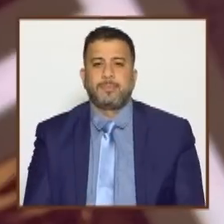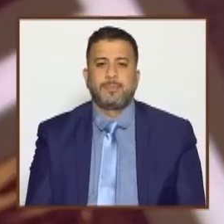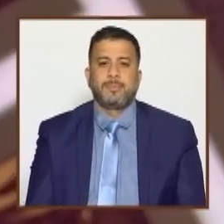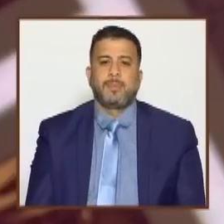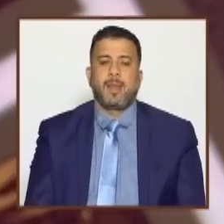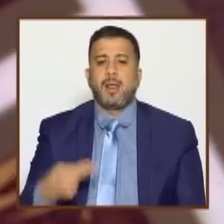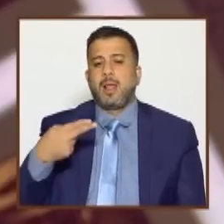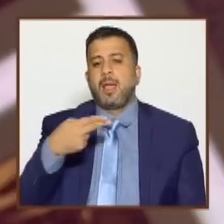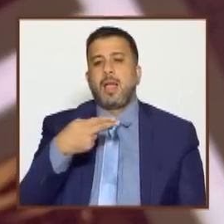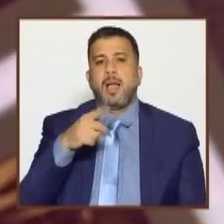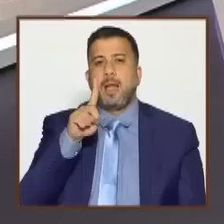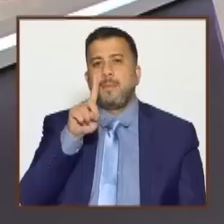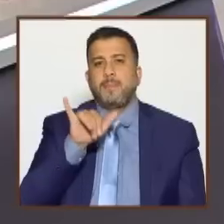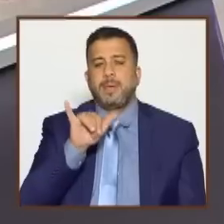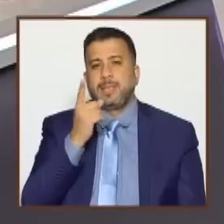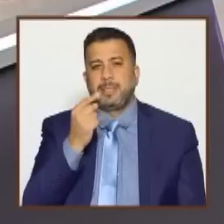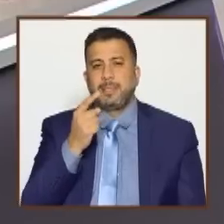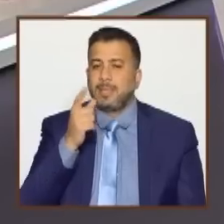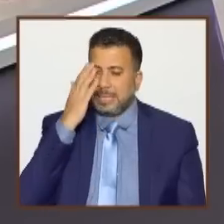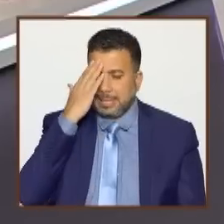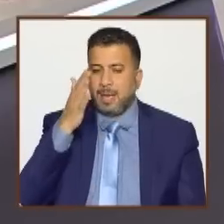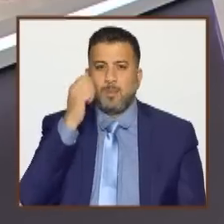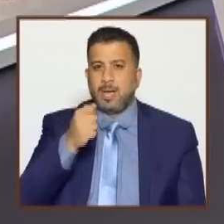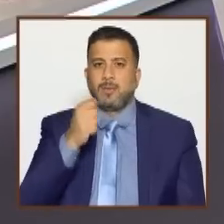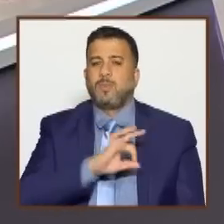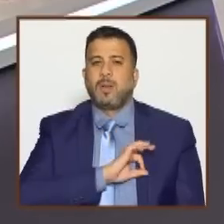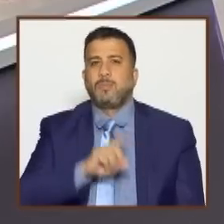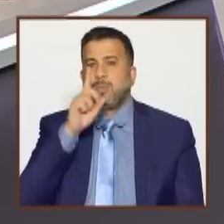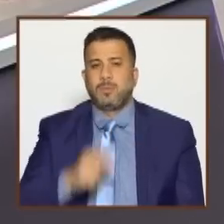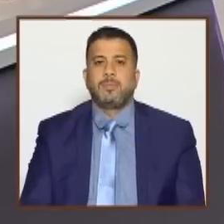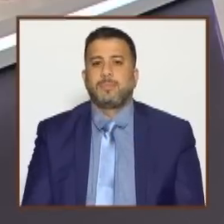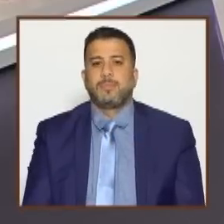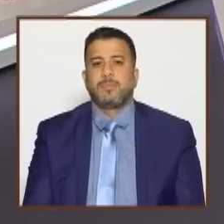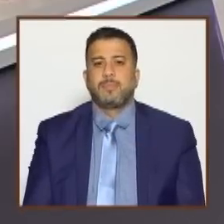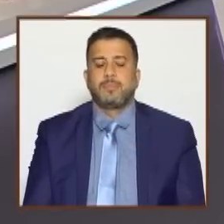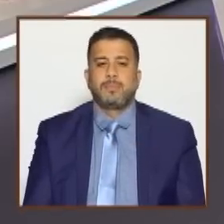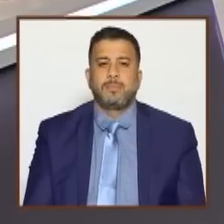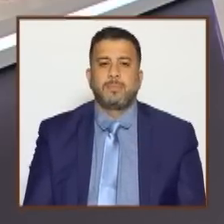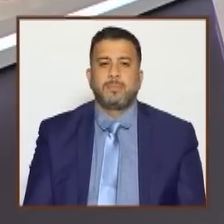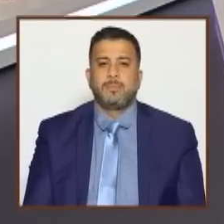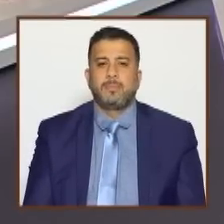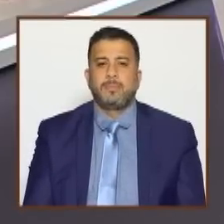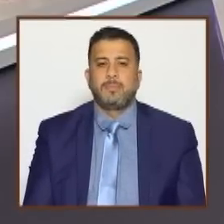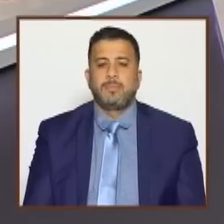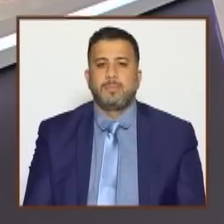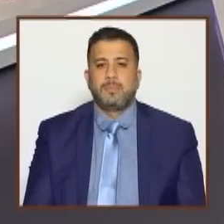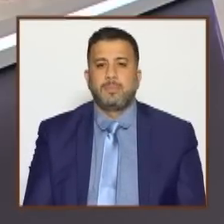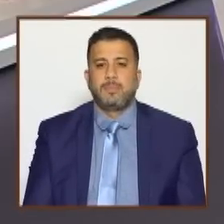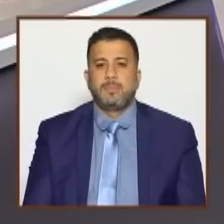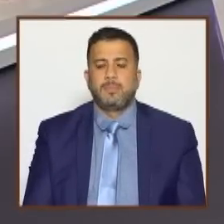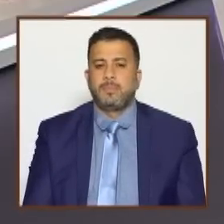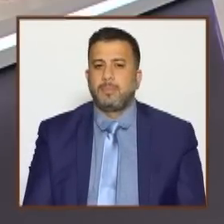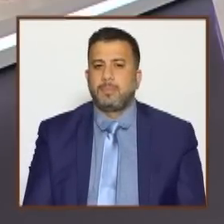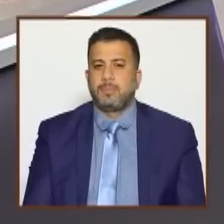تفضلي يا عبير. السلام عليكم. عليكم السلام ورحمة الله. أنا قبل كنت أخابرك وكان